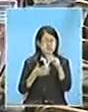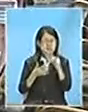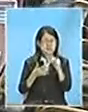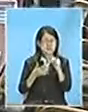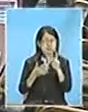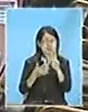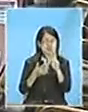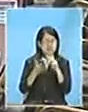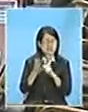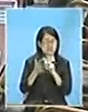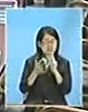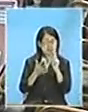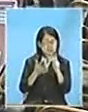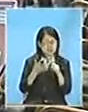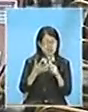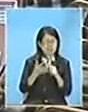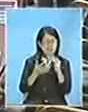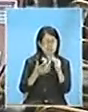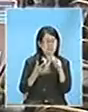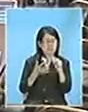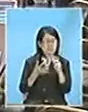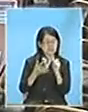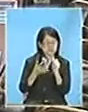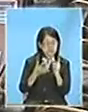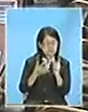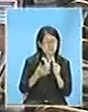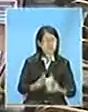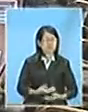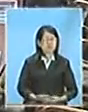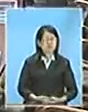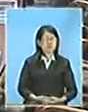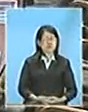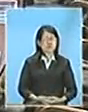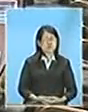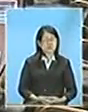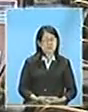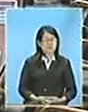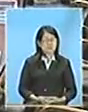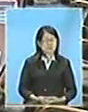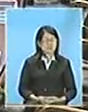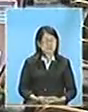เวชและนายอนุสาสุวรรณมงคล